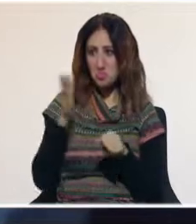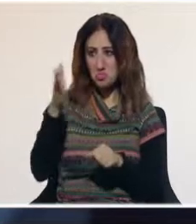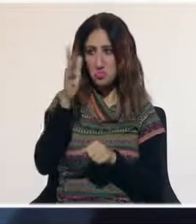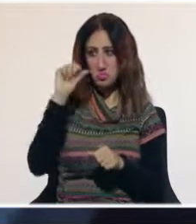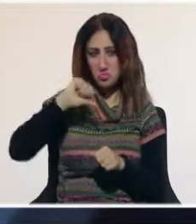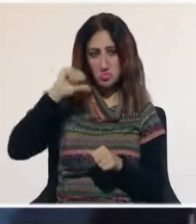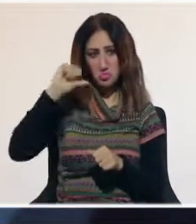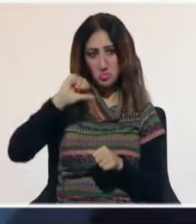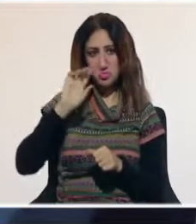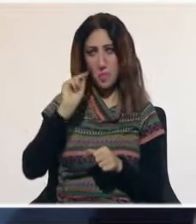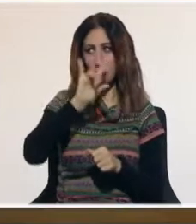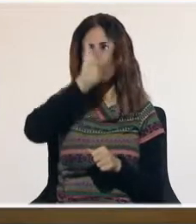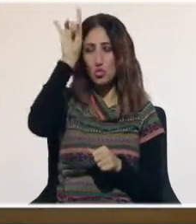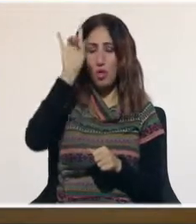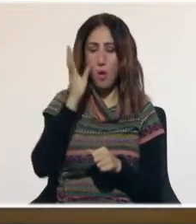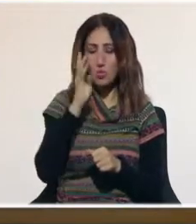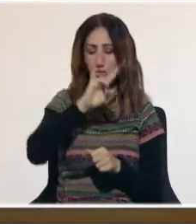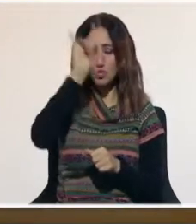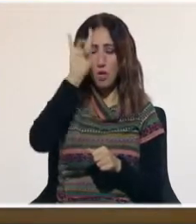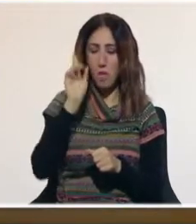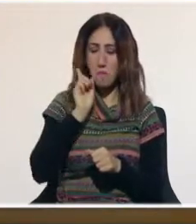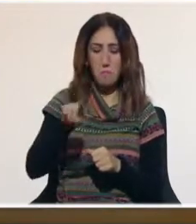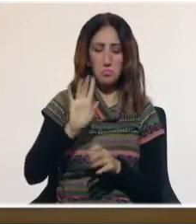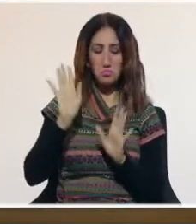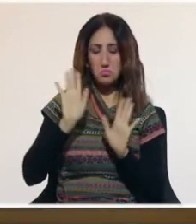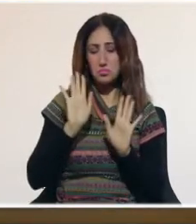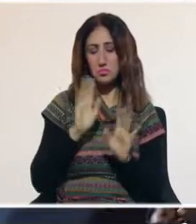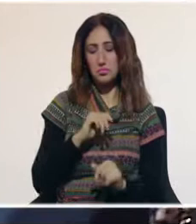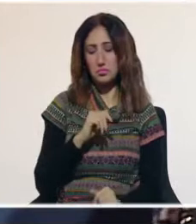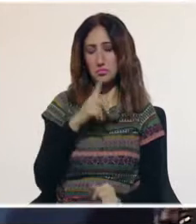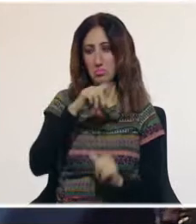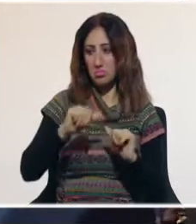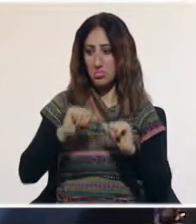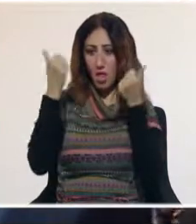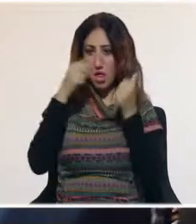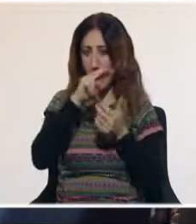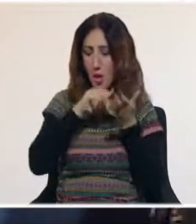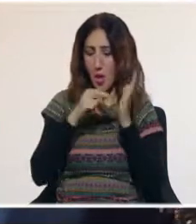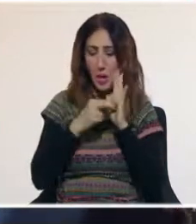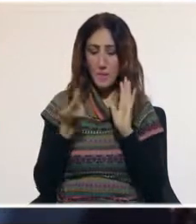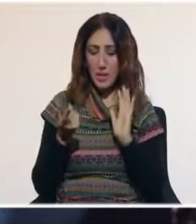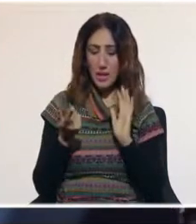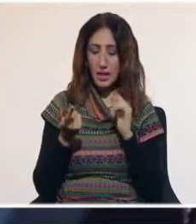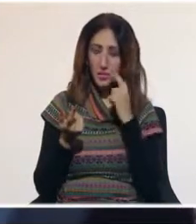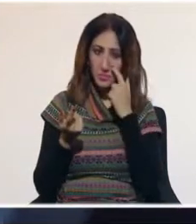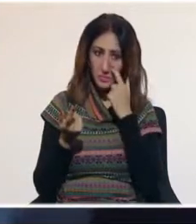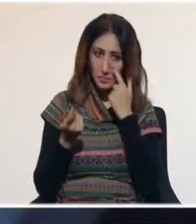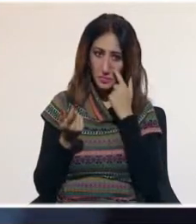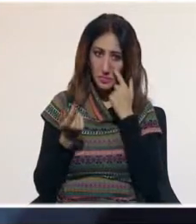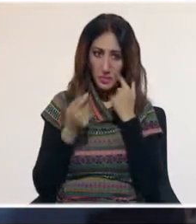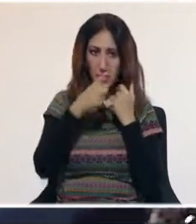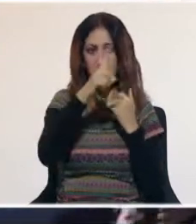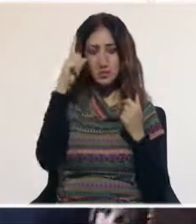شبه اعوان ابليس لا مؤاخذه. طيب بعد ما سبتوا بعض بقى الحياه مشيت ازاي؟ مش قادر اقول لك، شفت الزنباح فين